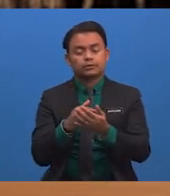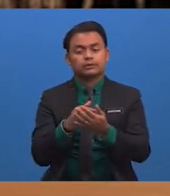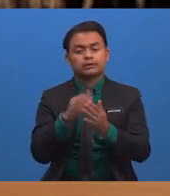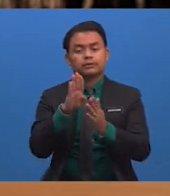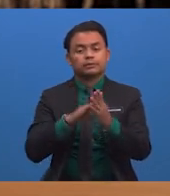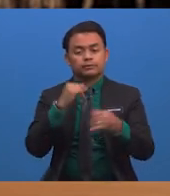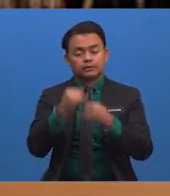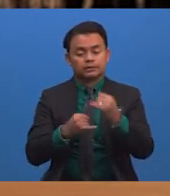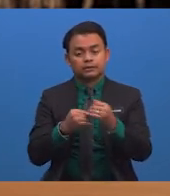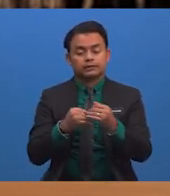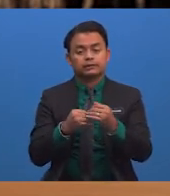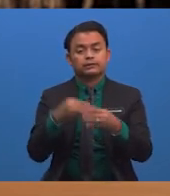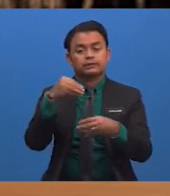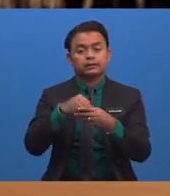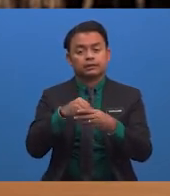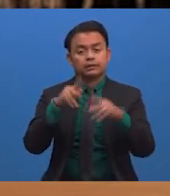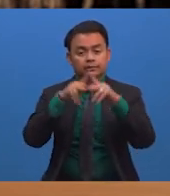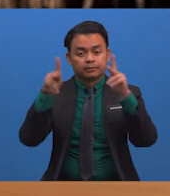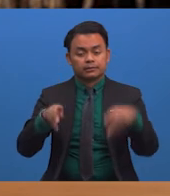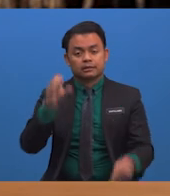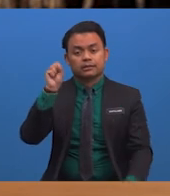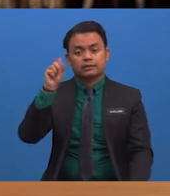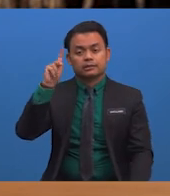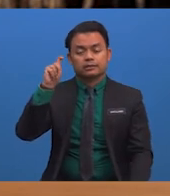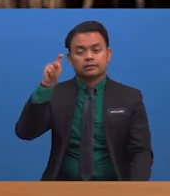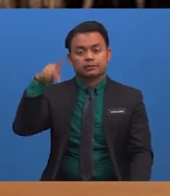cemerlang dalam peperiksaan STPM